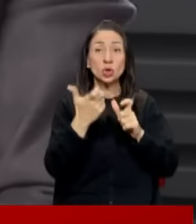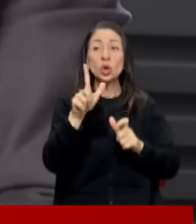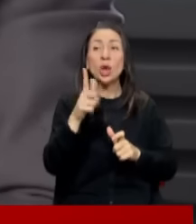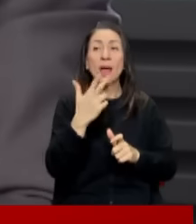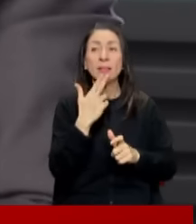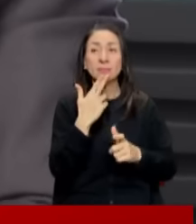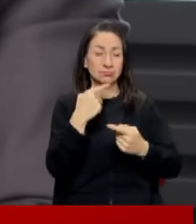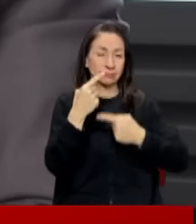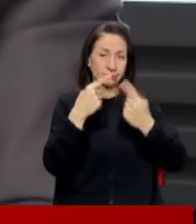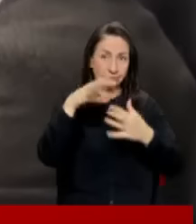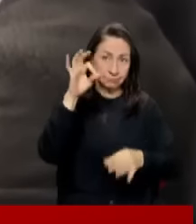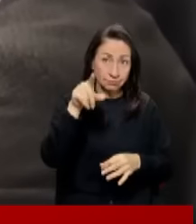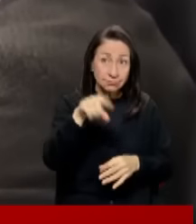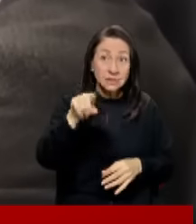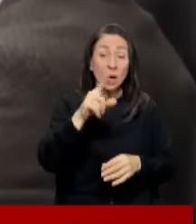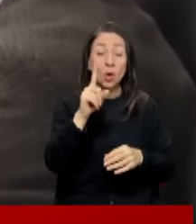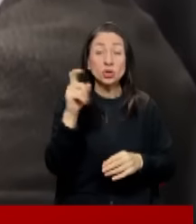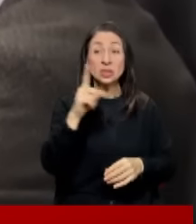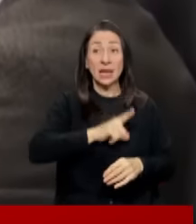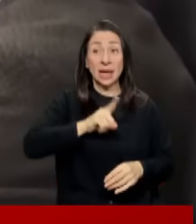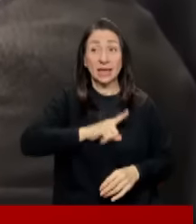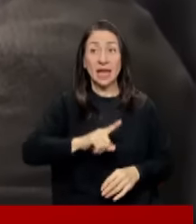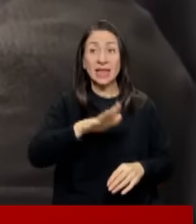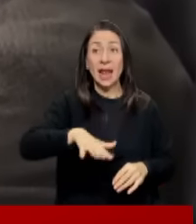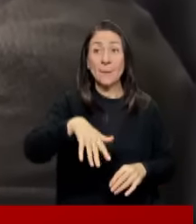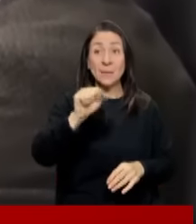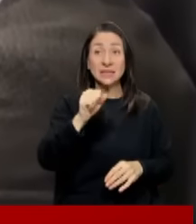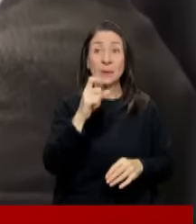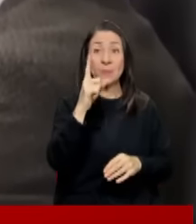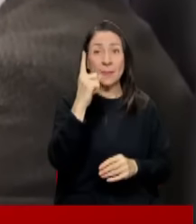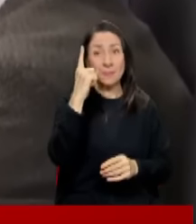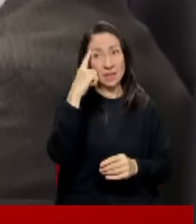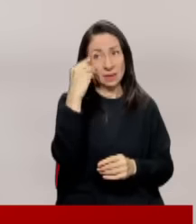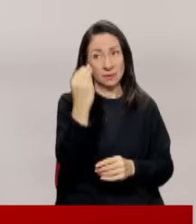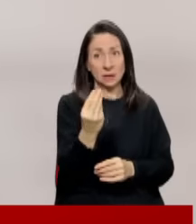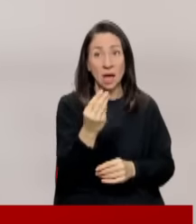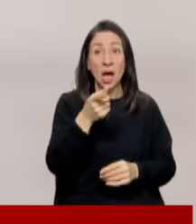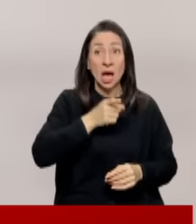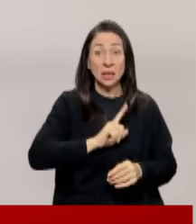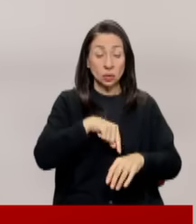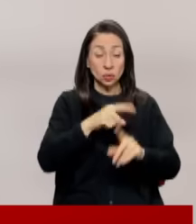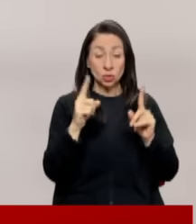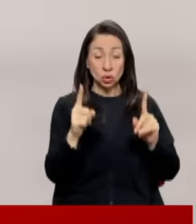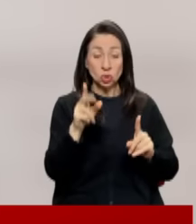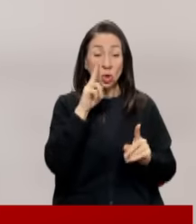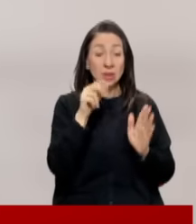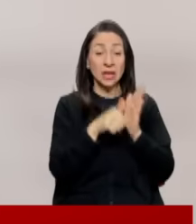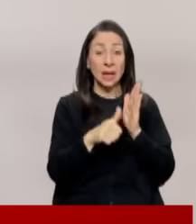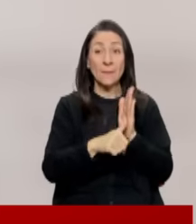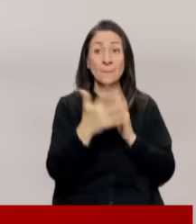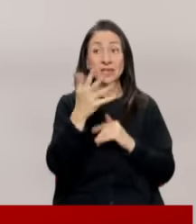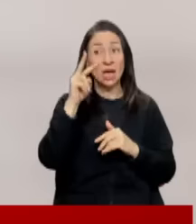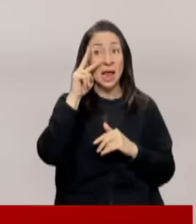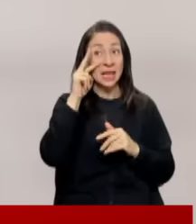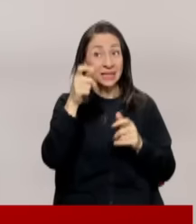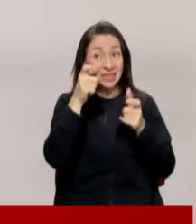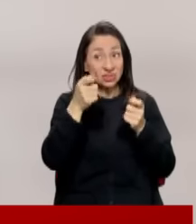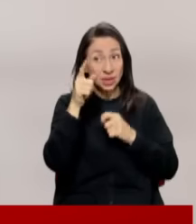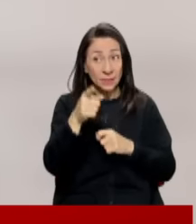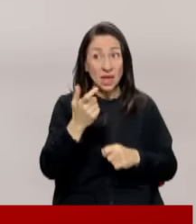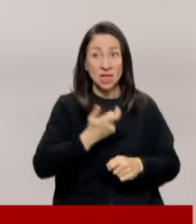ismi geçerken 19 aday adayı genel merkezi bir bildiriyle uyardı. Adaylık sürecinin son tarihi 5 Aralık'a dikkat